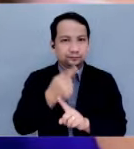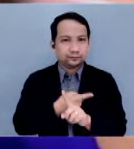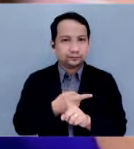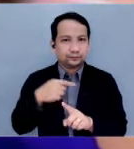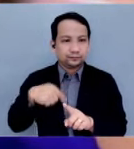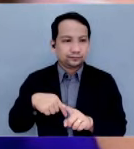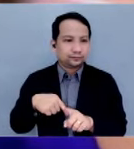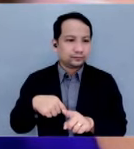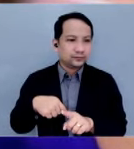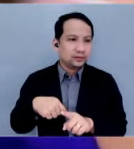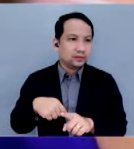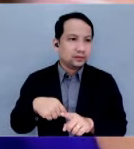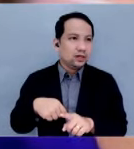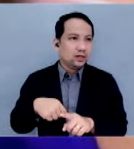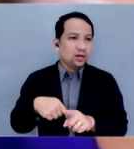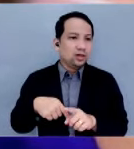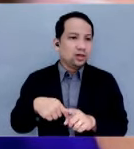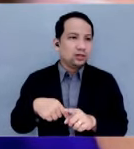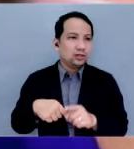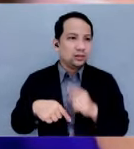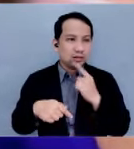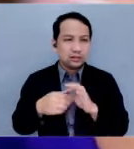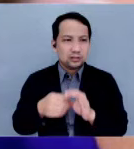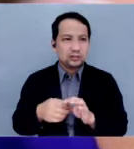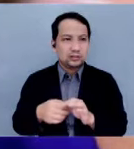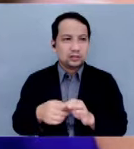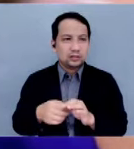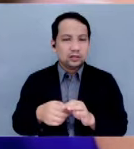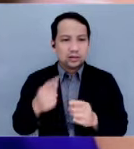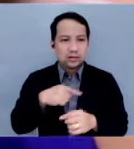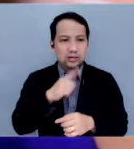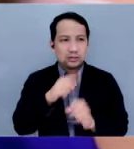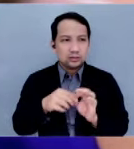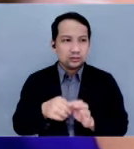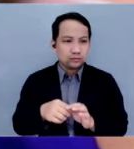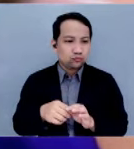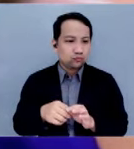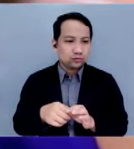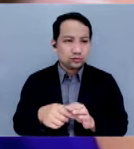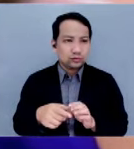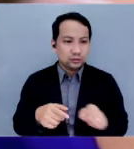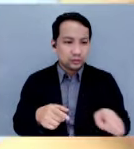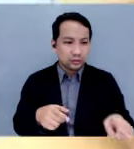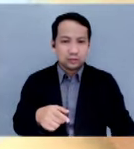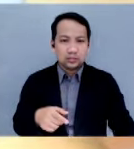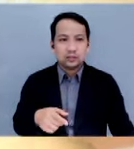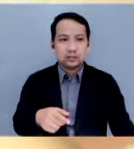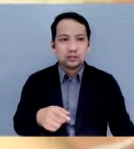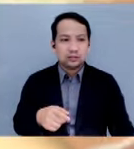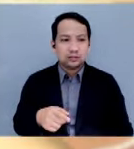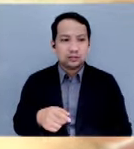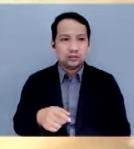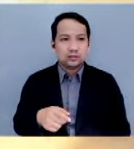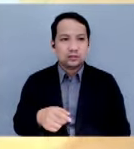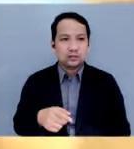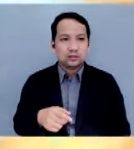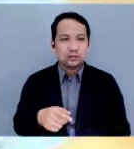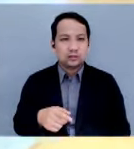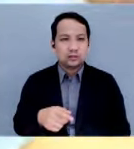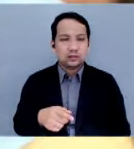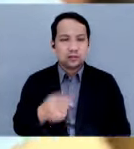naging risky na po. Sobrang masayalan po yung pagbubuntis ko kasi nang time po na yun, sobrang nag-heavy bleeding po